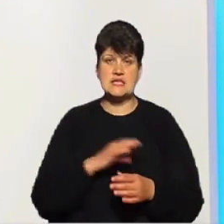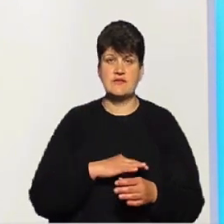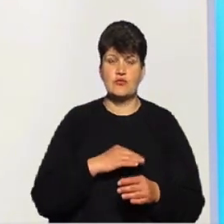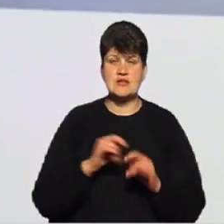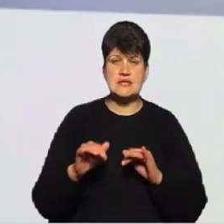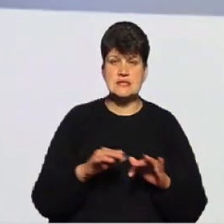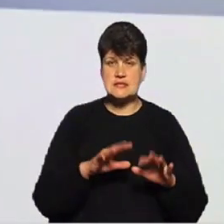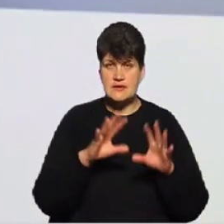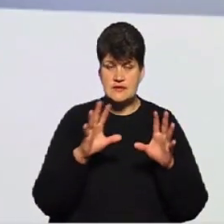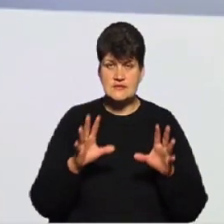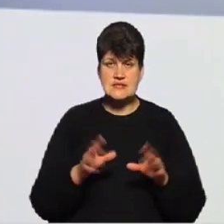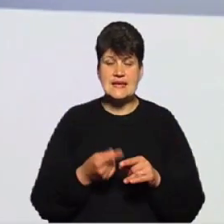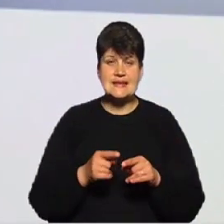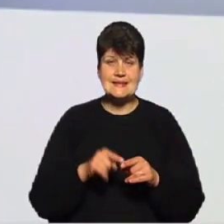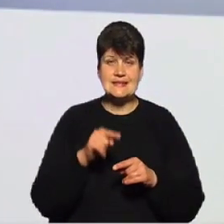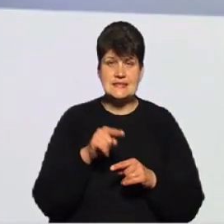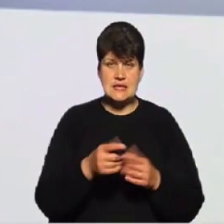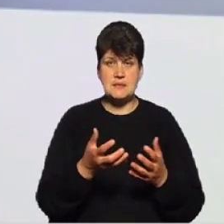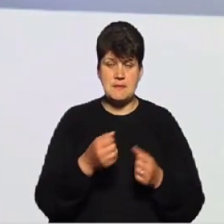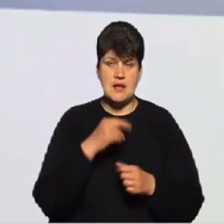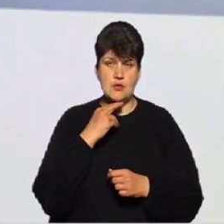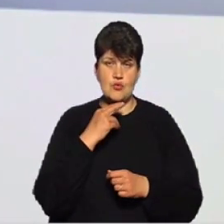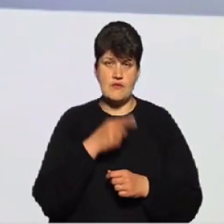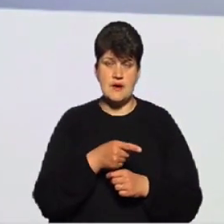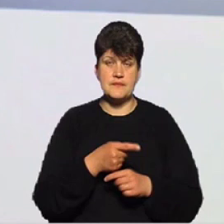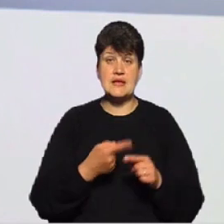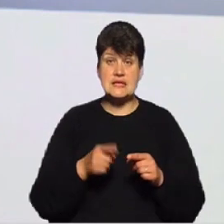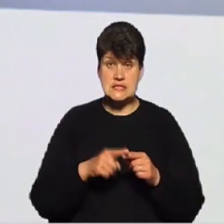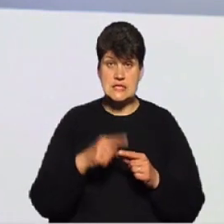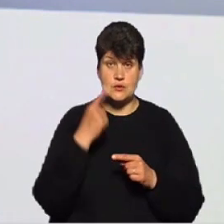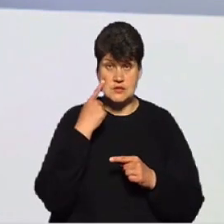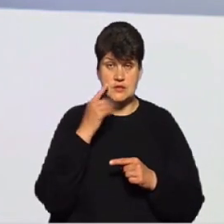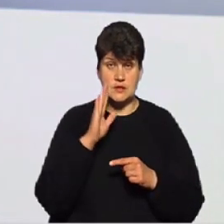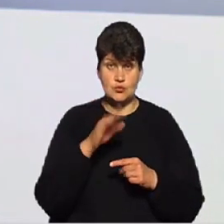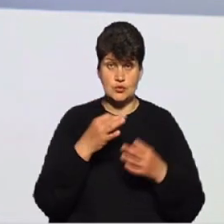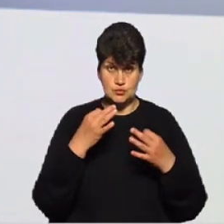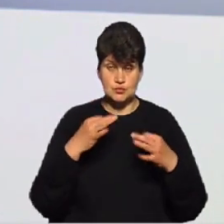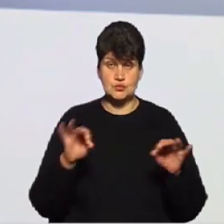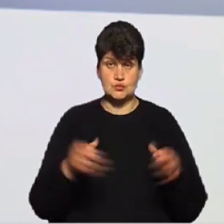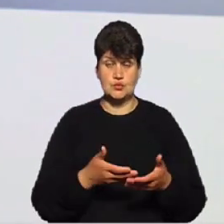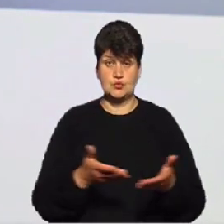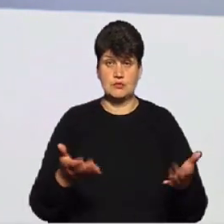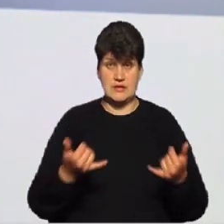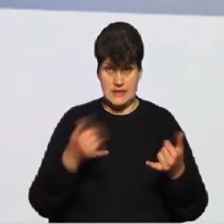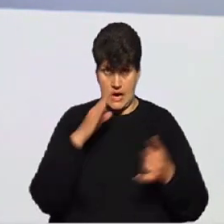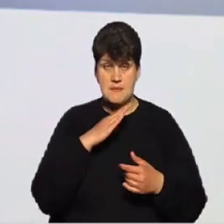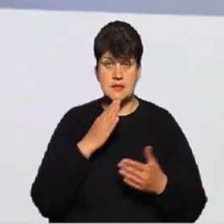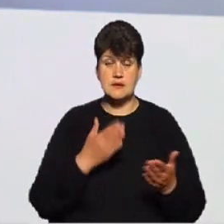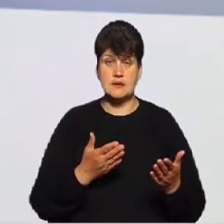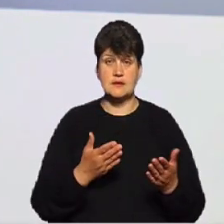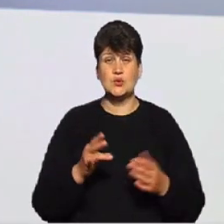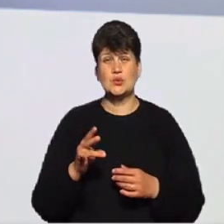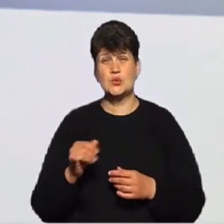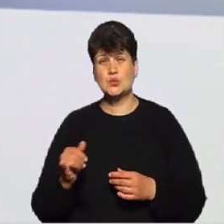заходи. І все це береться до уваги. І це і оцінка буде його в доступному взагалі доступу для батьків в тому числі? Чи ні?